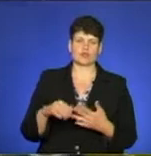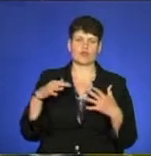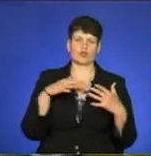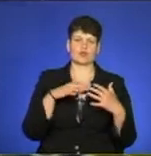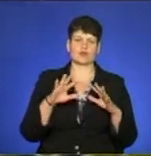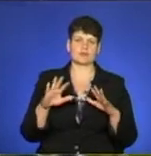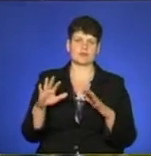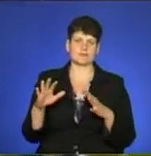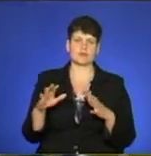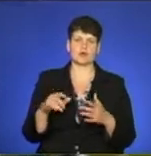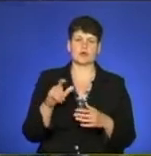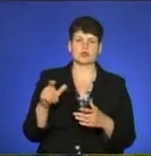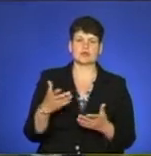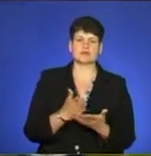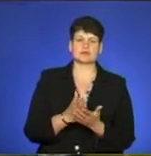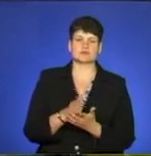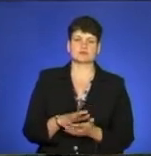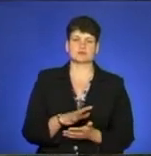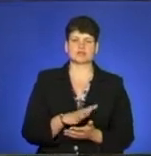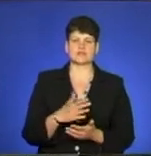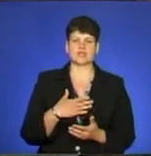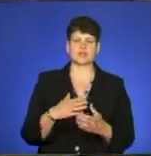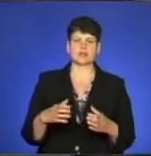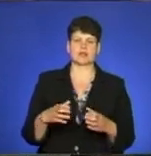діях, люди, котрі служили в нашій бригаді